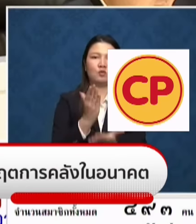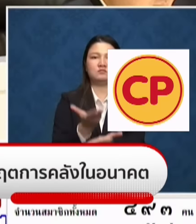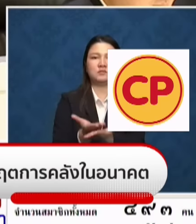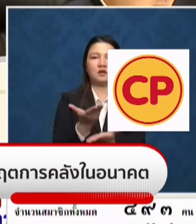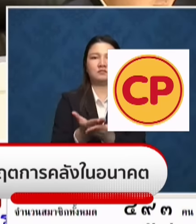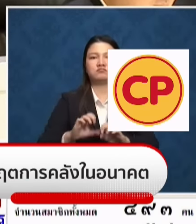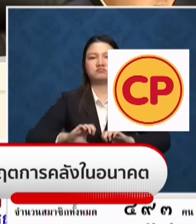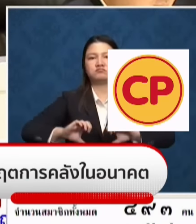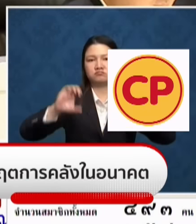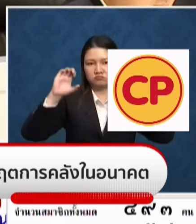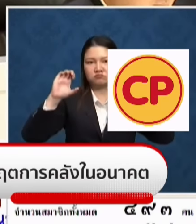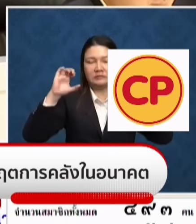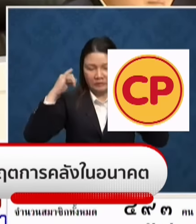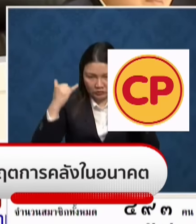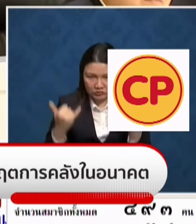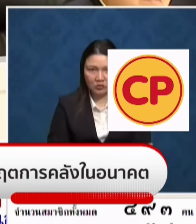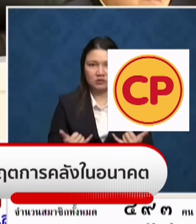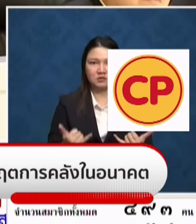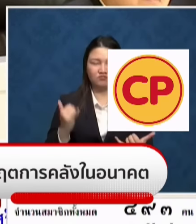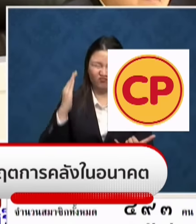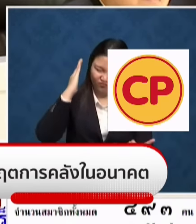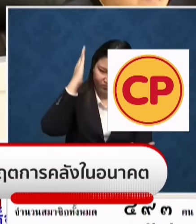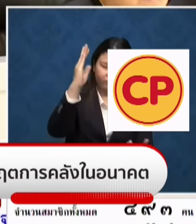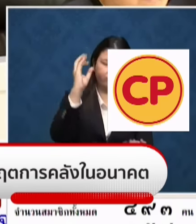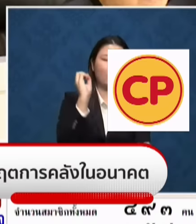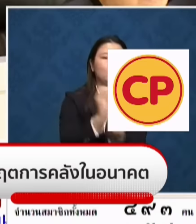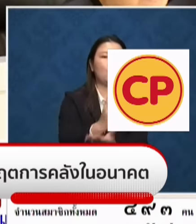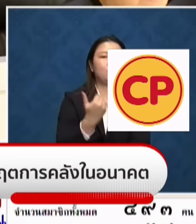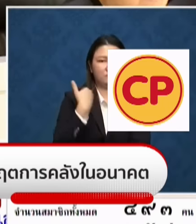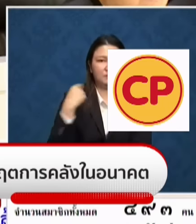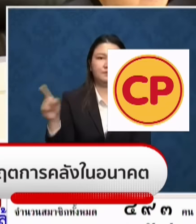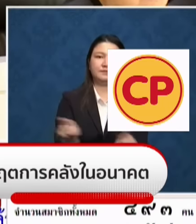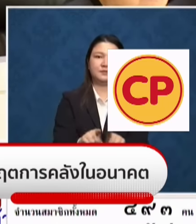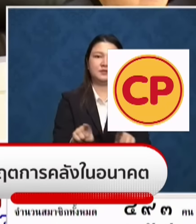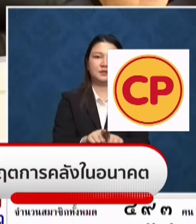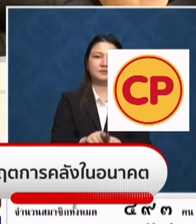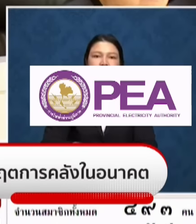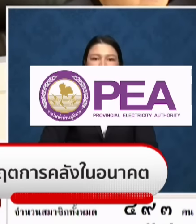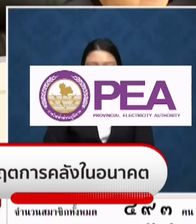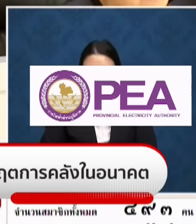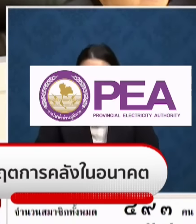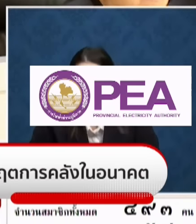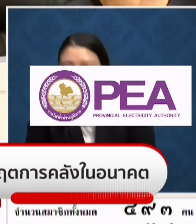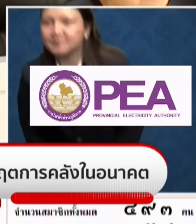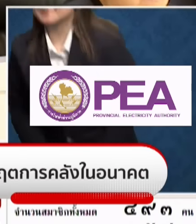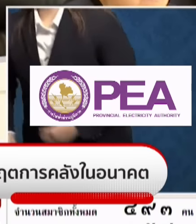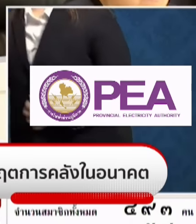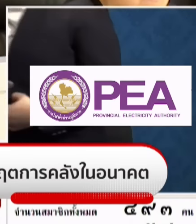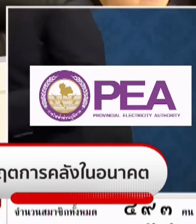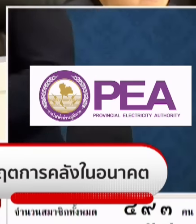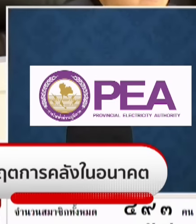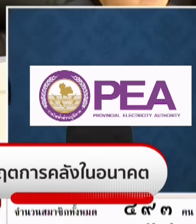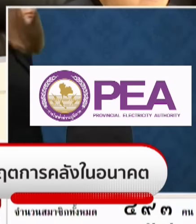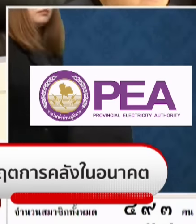ของรัฐในปัจจุบันและในอนาคตอย่างแท้จริง